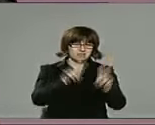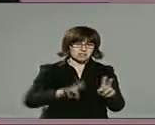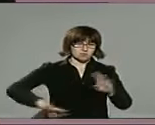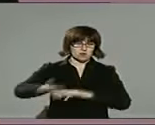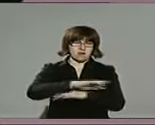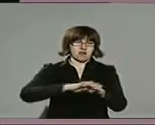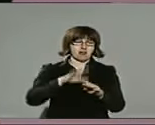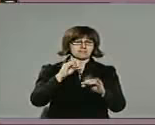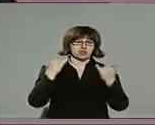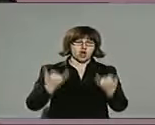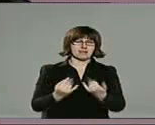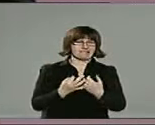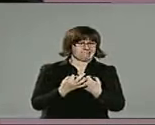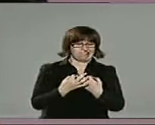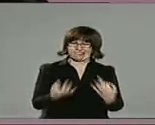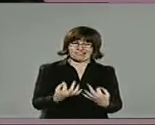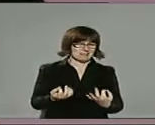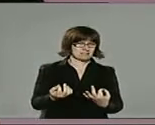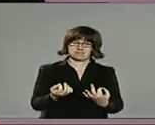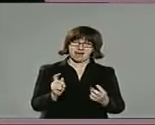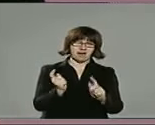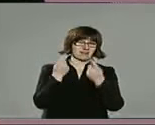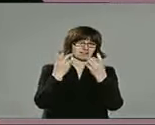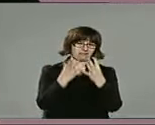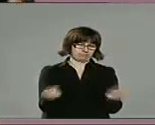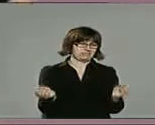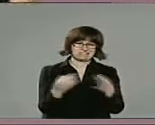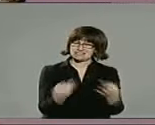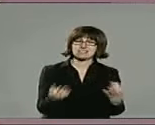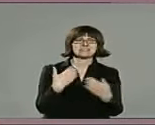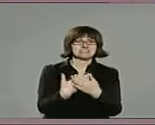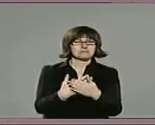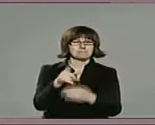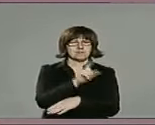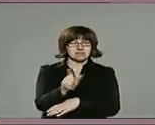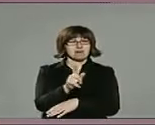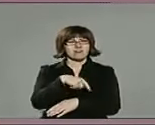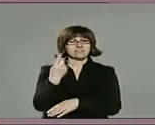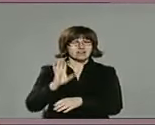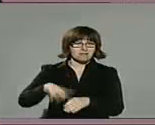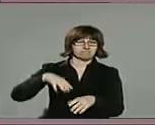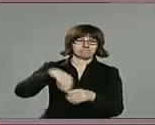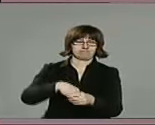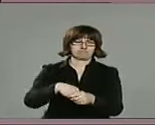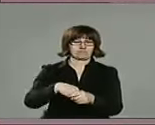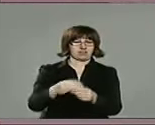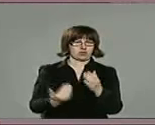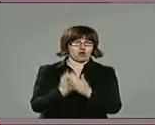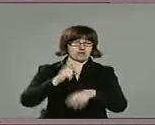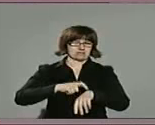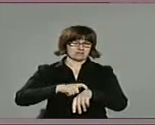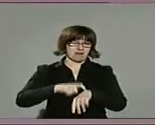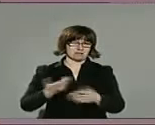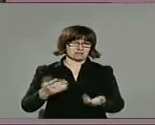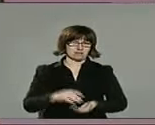Internationalismus hat bis heute nichts an seiner Attraktivität verloren. Das ist etwas, was wir einbringen können in dieses neue Zeitalter,